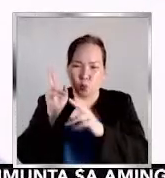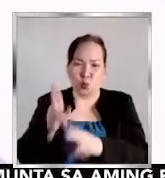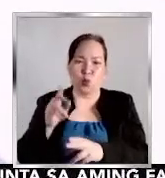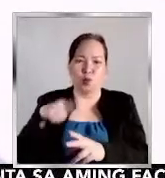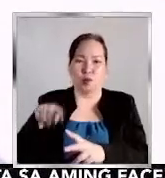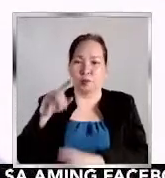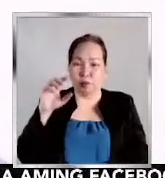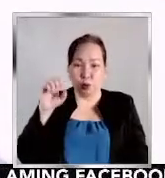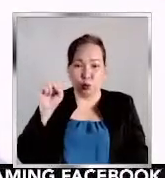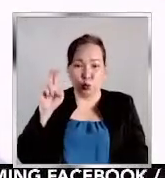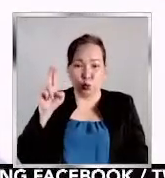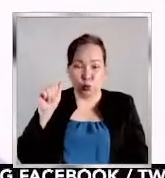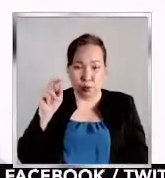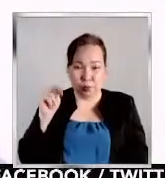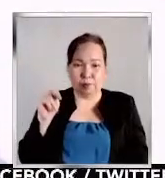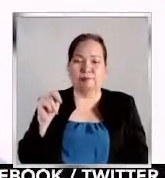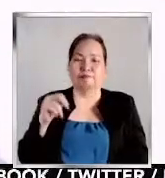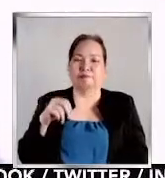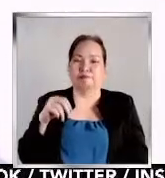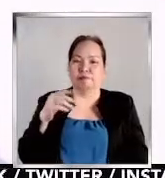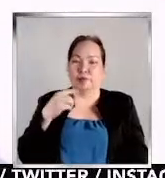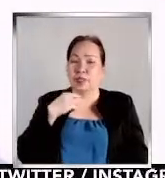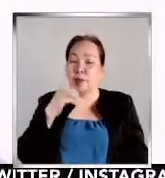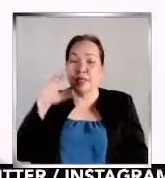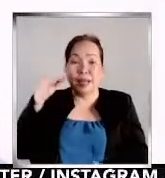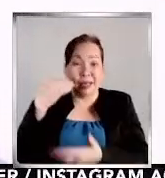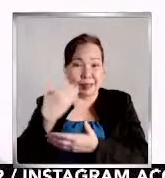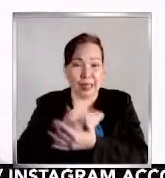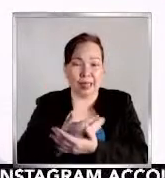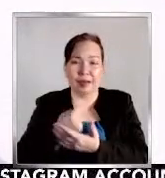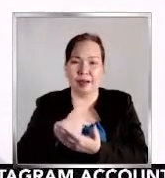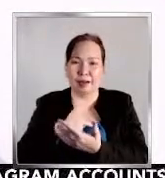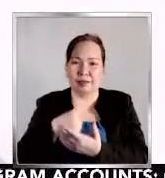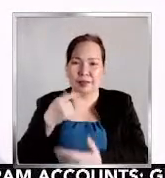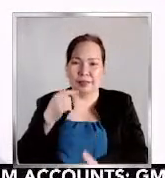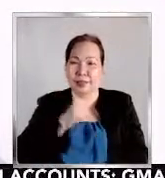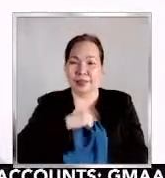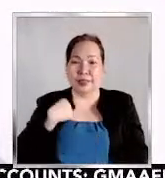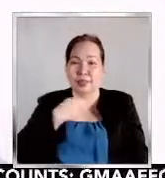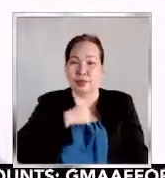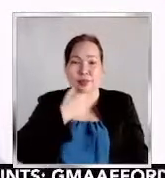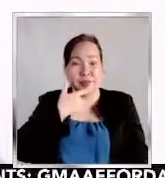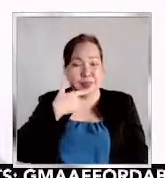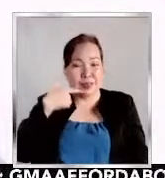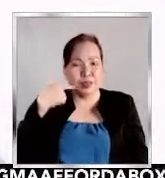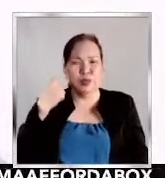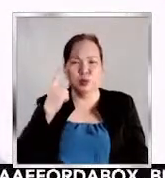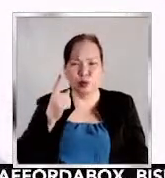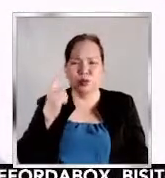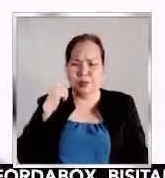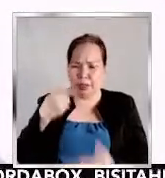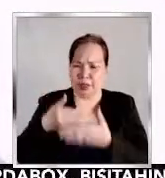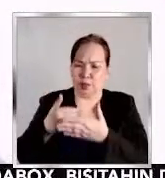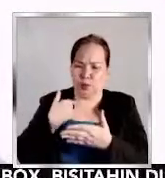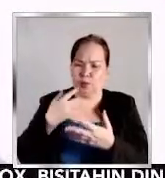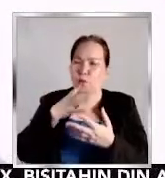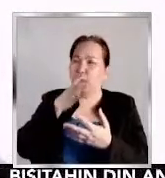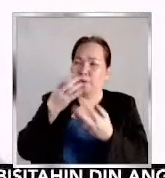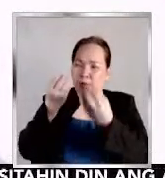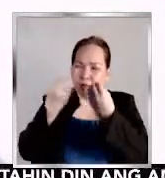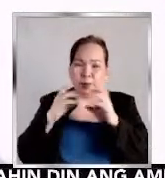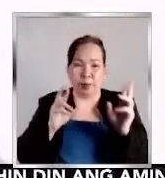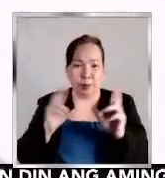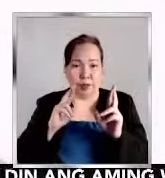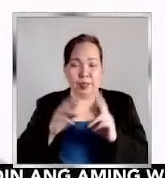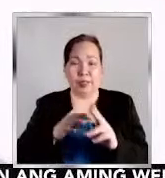anak na si Senator Grace Poe, ay tila inihanda na sila ng kanyang ina bago pa man ito bawian ng buhay. Mula sa Taguig, Nakatutok